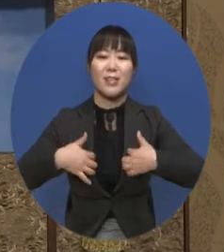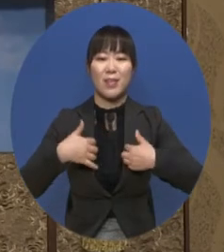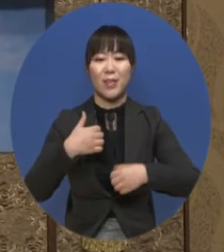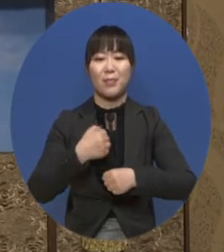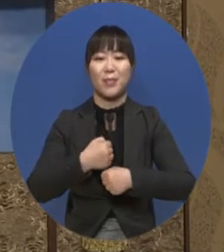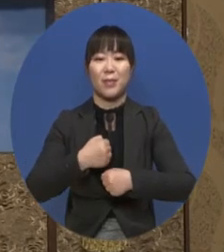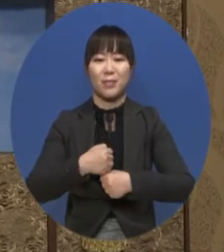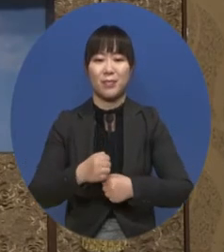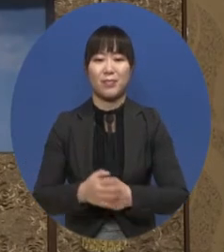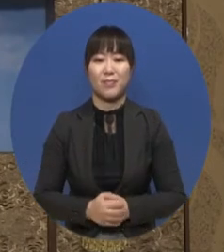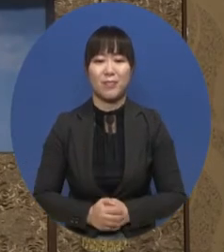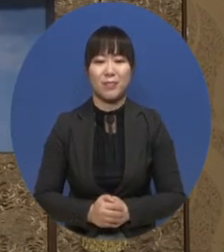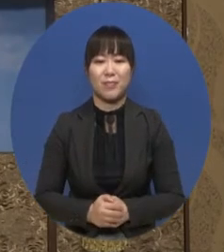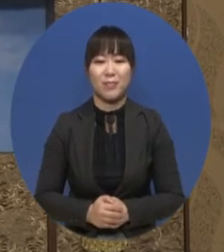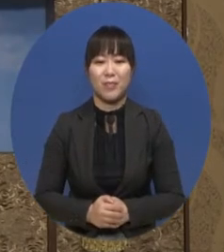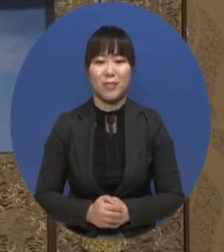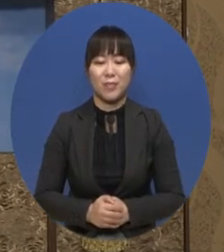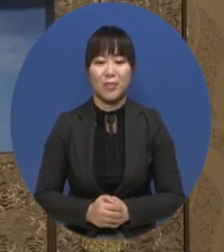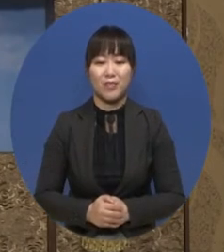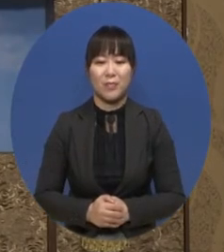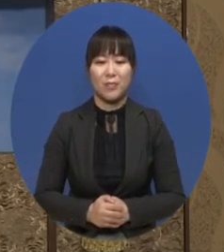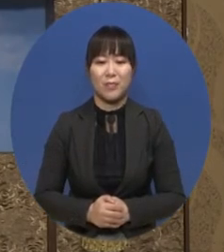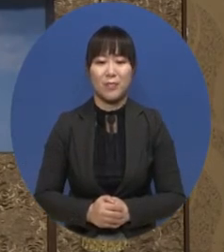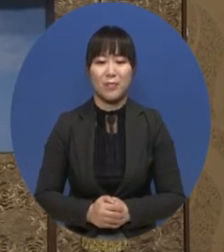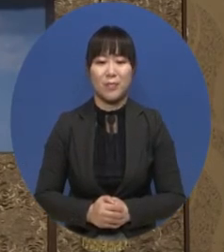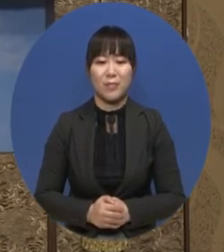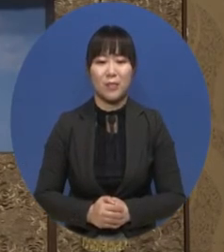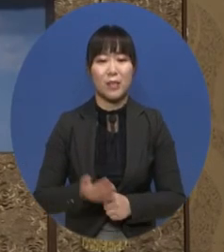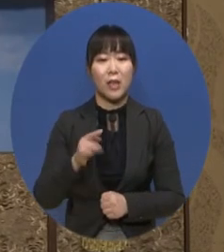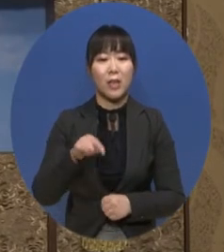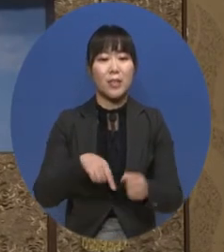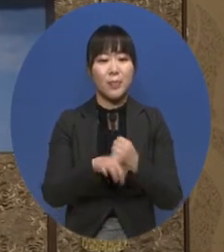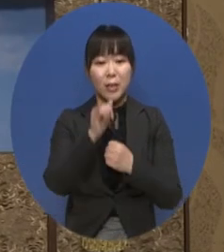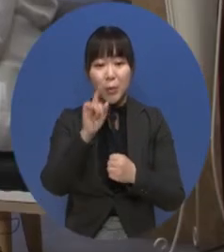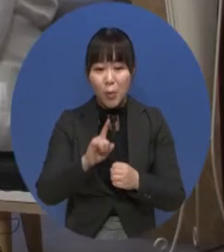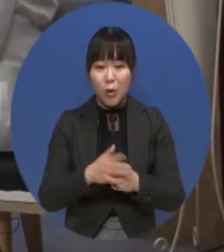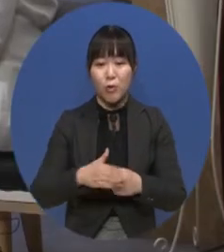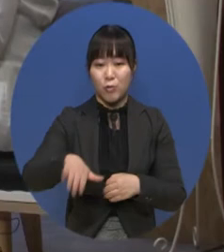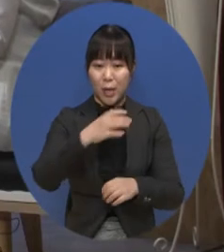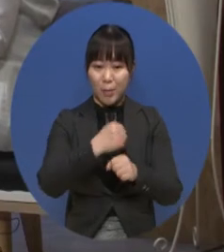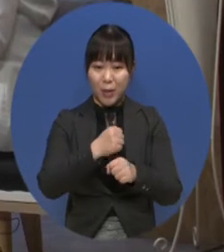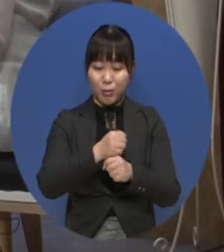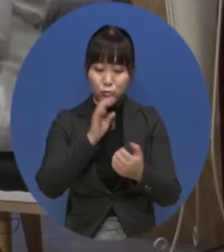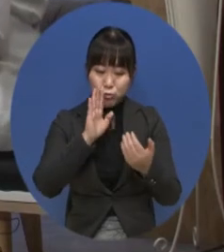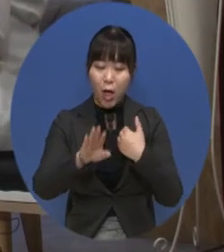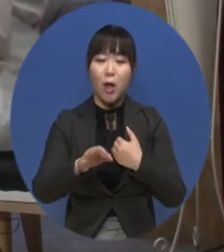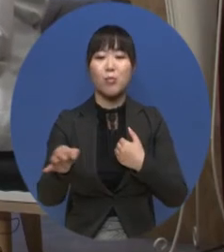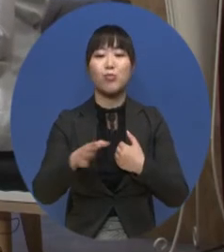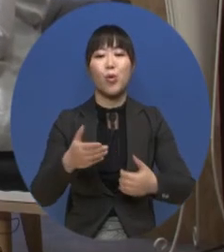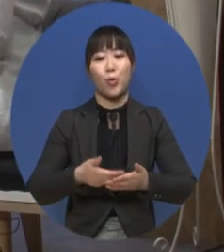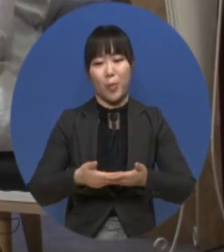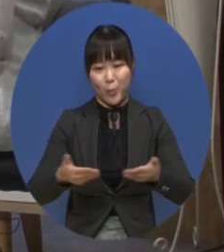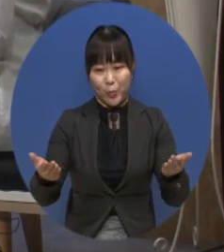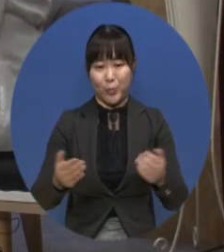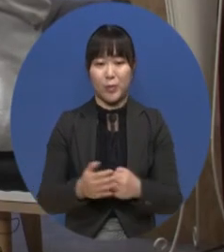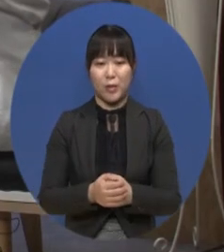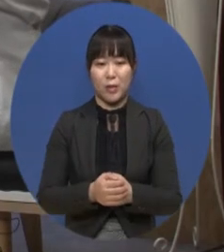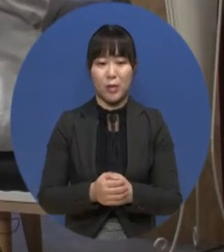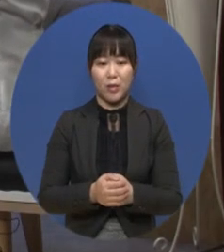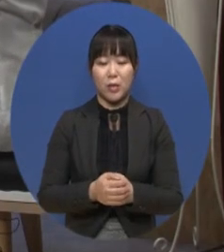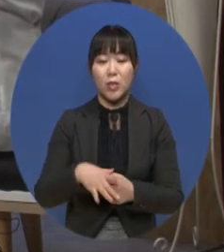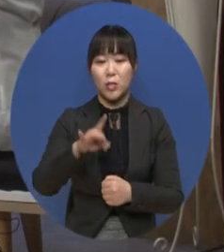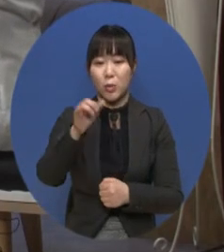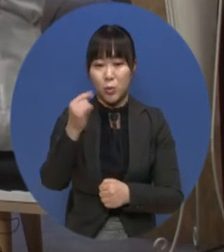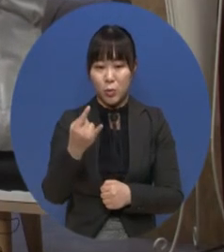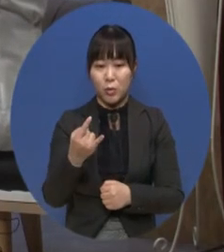재밌게 만들어 봤는데요. 그러니까요. 그리고 이거는 또 의미 있는 게 저희가 만들고 무료 배포했어요. 첫 호인데 사실 저희